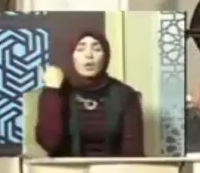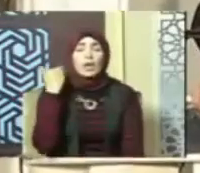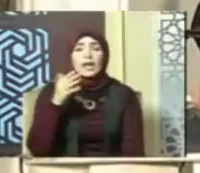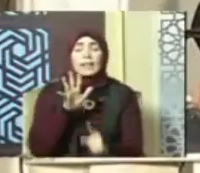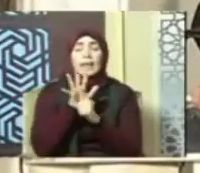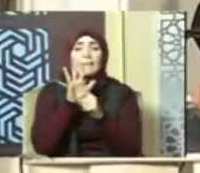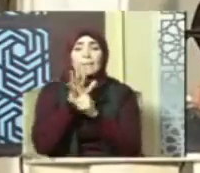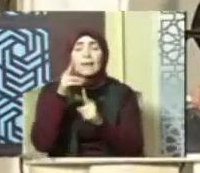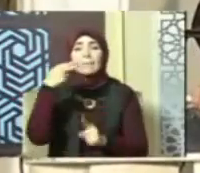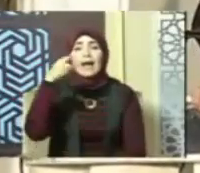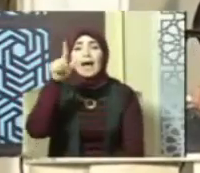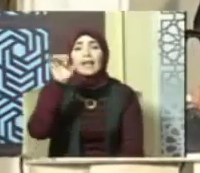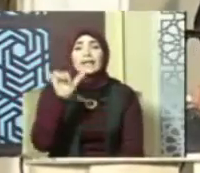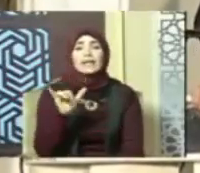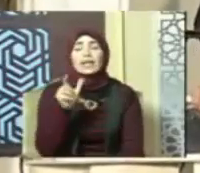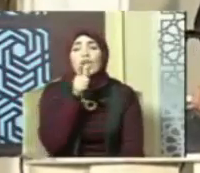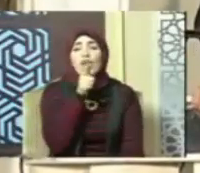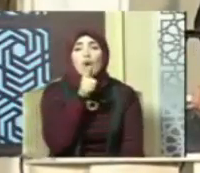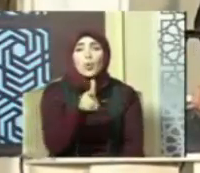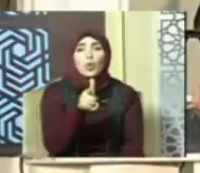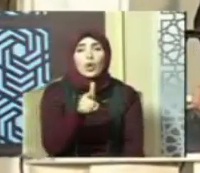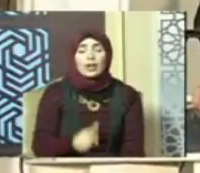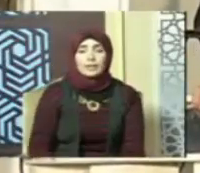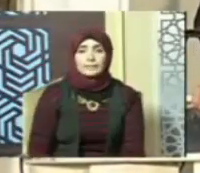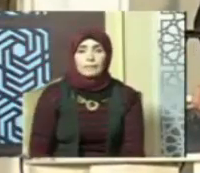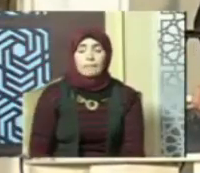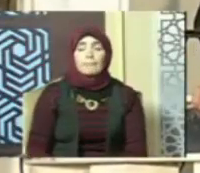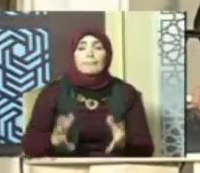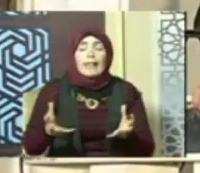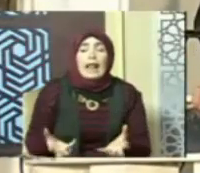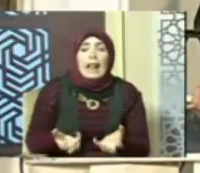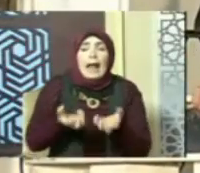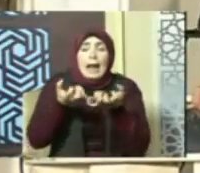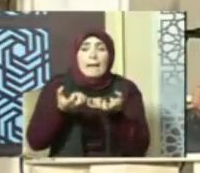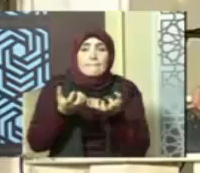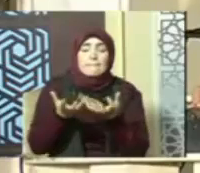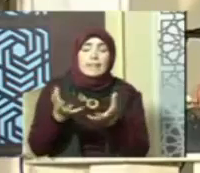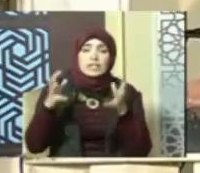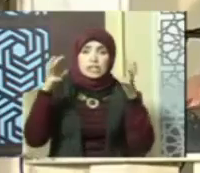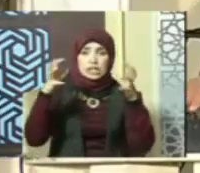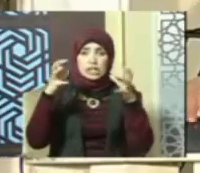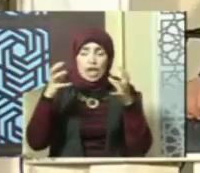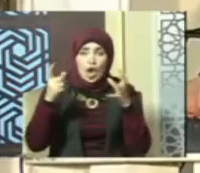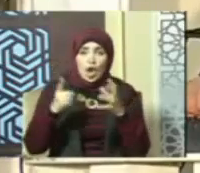الله عنه يقول: لحمل الصخر من قمم الجبال،